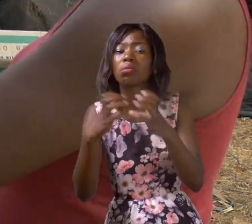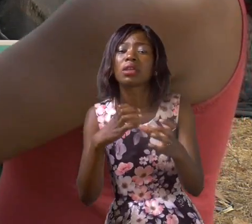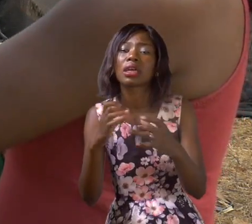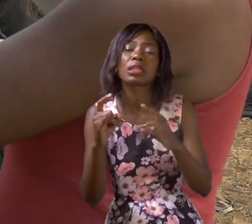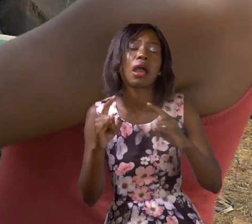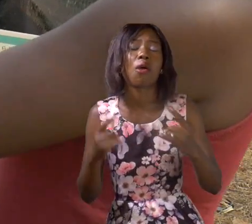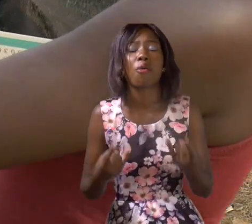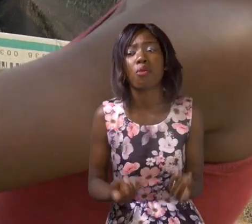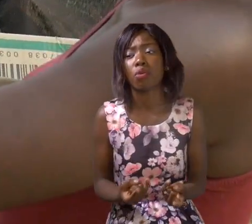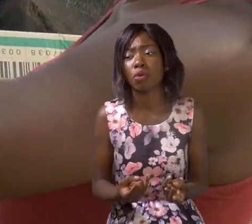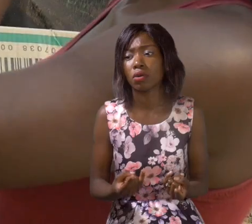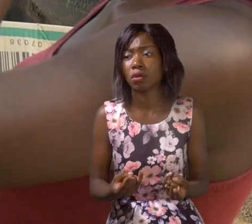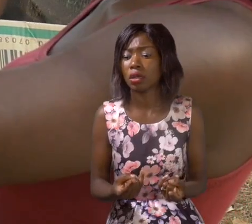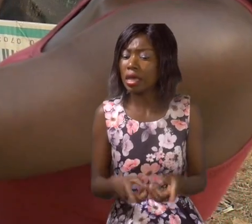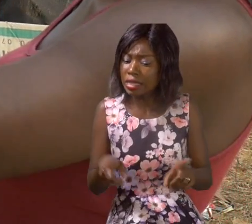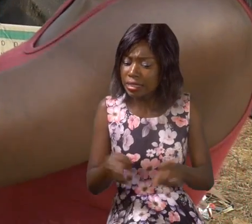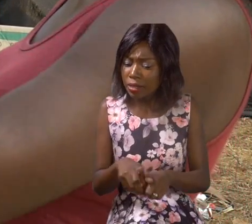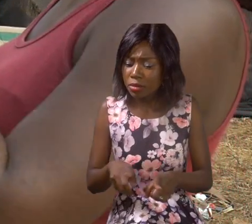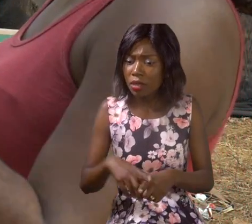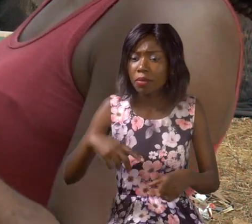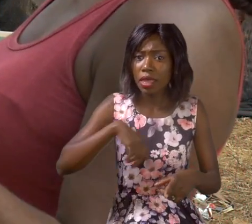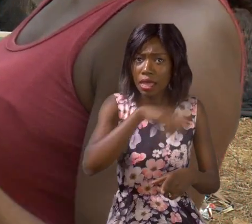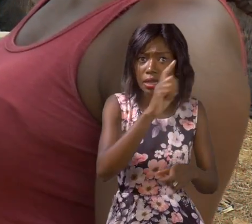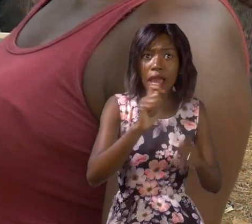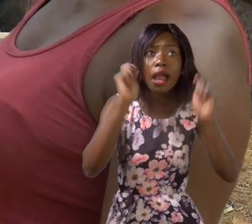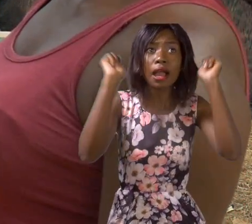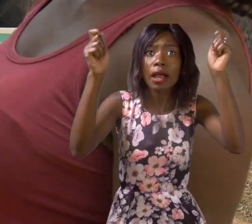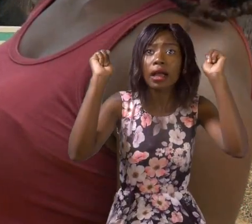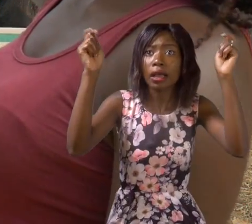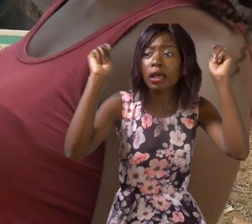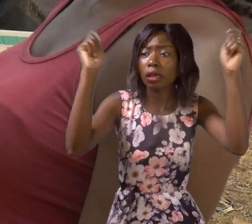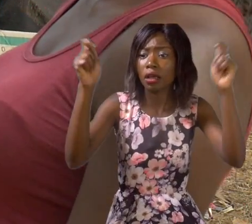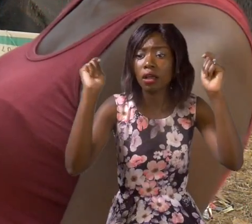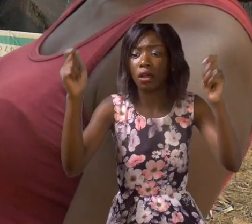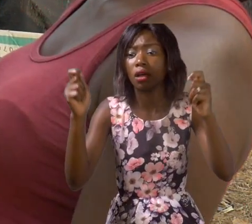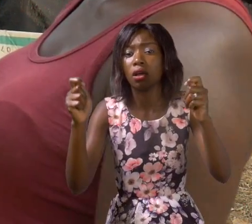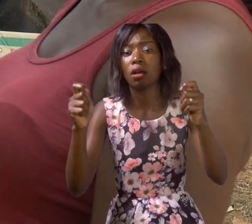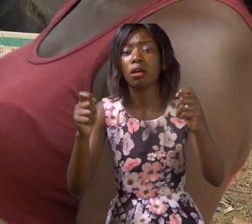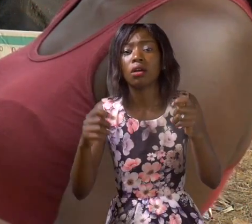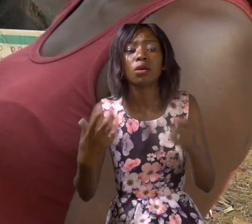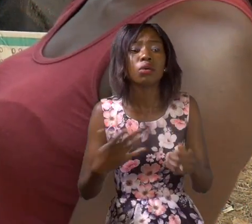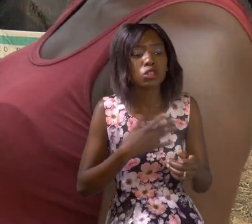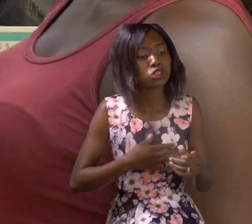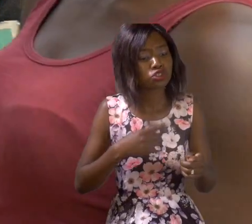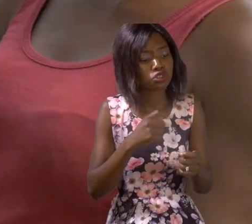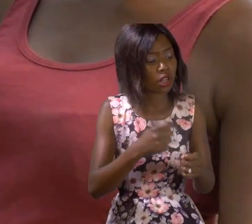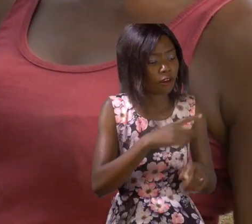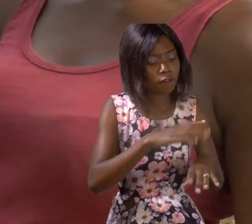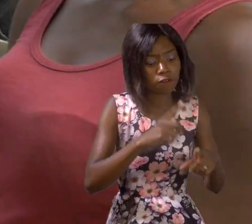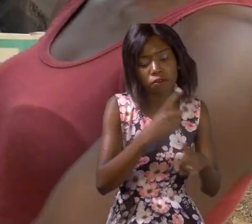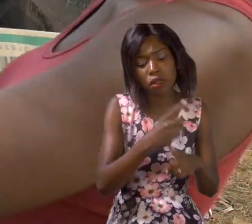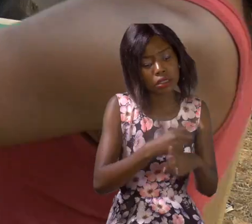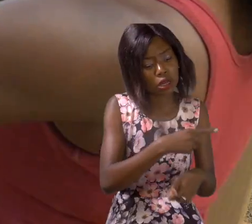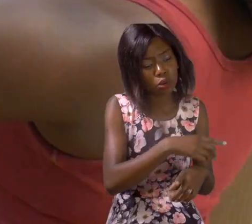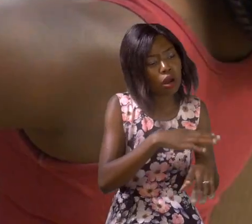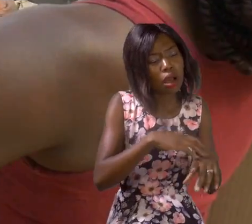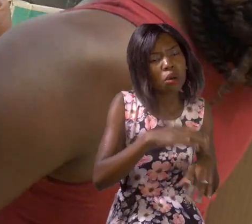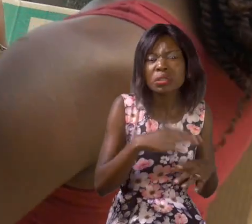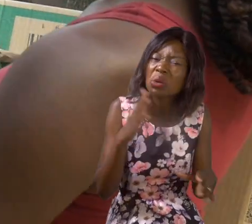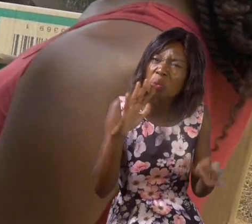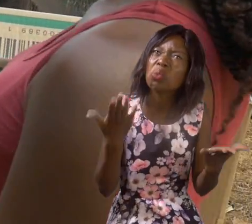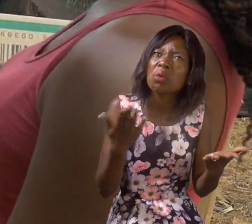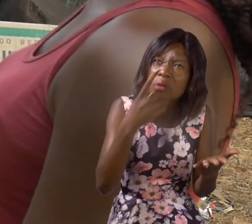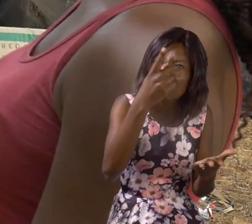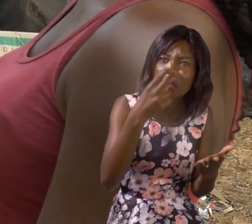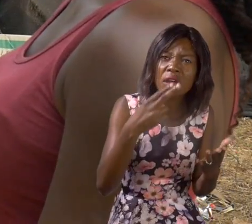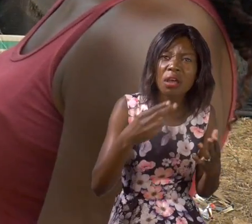chavo. Iona kana pataenda kumarali paperka. Sibiya ari paside pangu so but ari kuvhudza kuti zvirikunzi chiina hachagona kumudzwa kuti mukuru ari